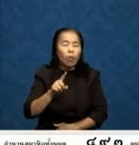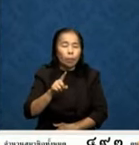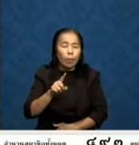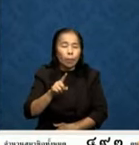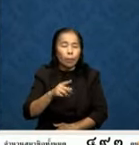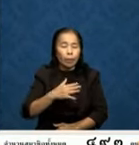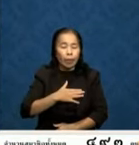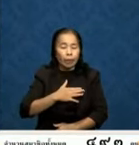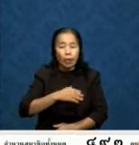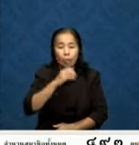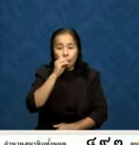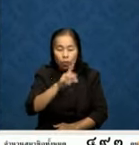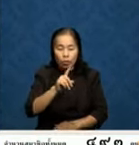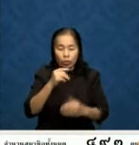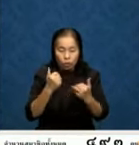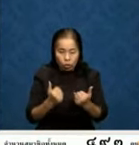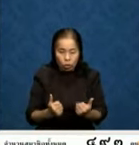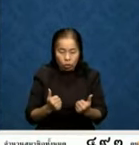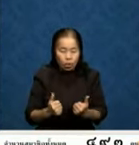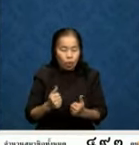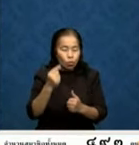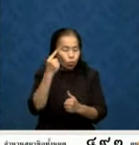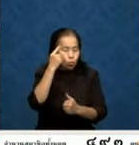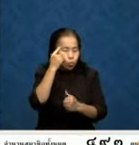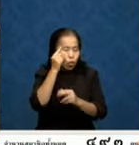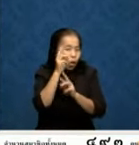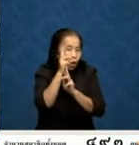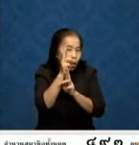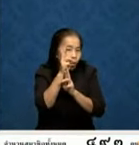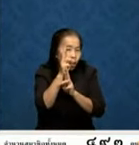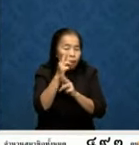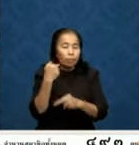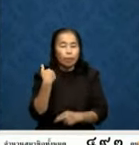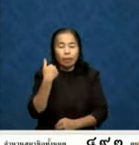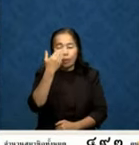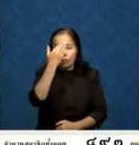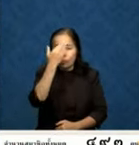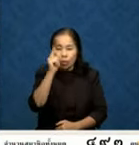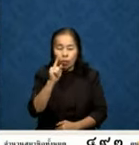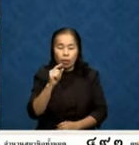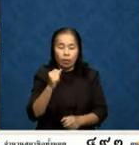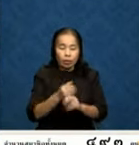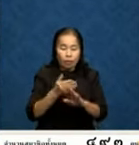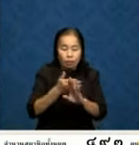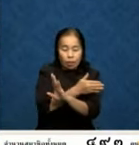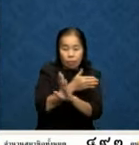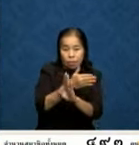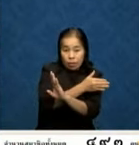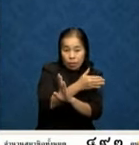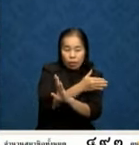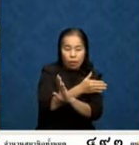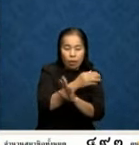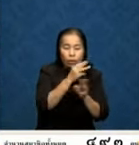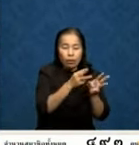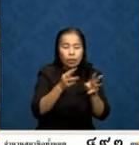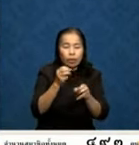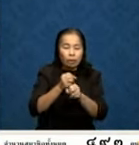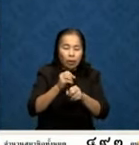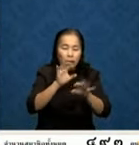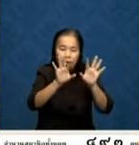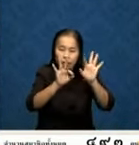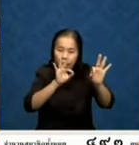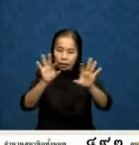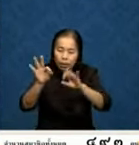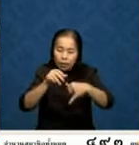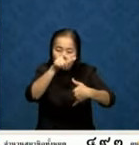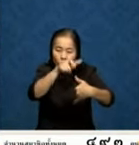เรื่องนี้เป็นเรื่องที่เรามีความระมัดระวังสูงมากนะครับซึ่งในกระบวนการที่ผ่านมานะครับในการคัดเลือกนะครับ